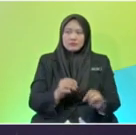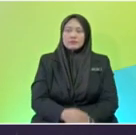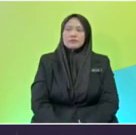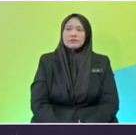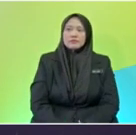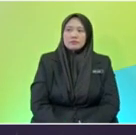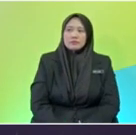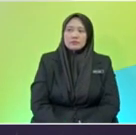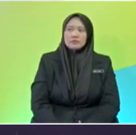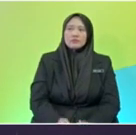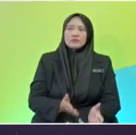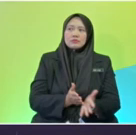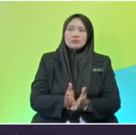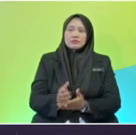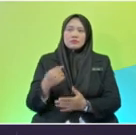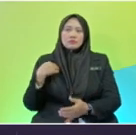Cikgu